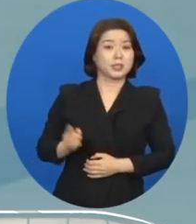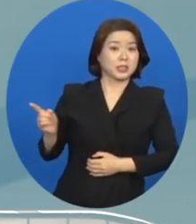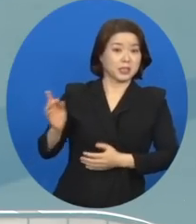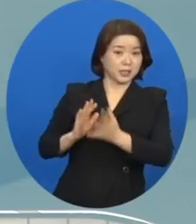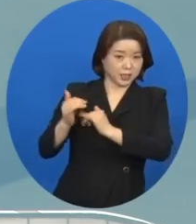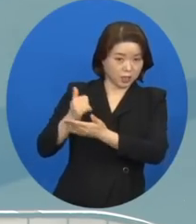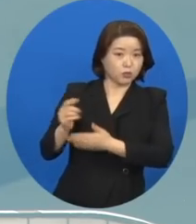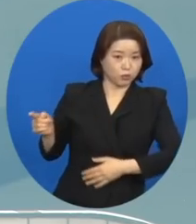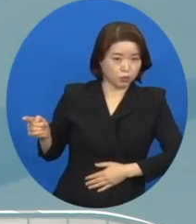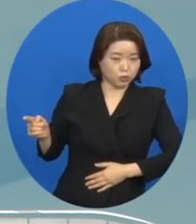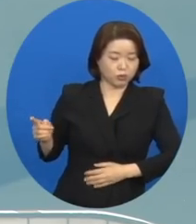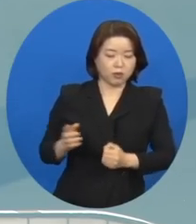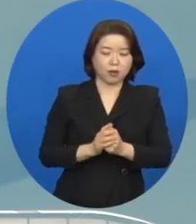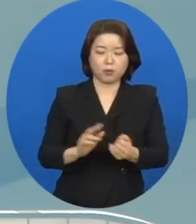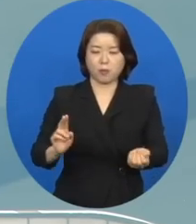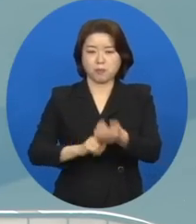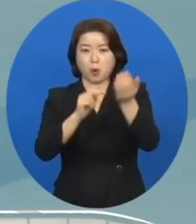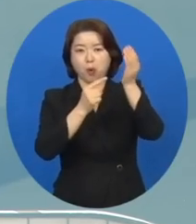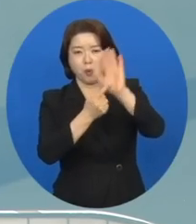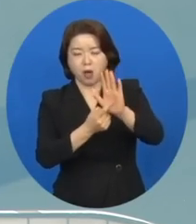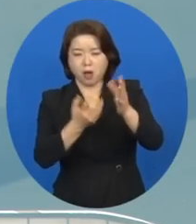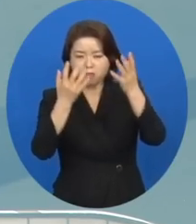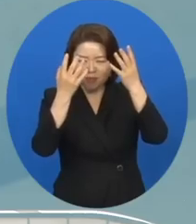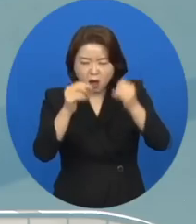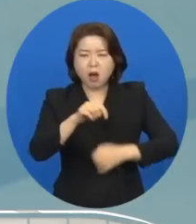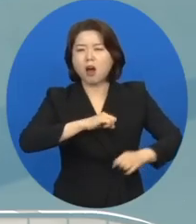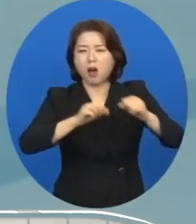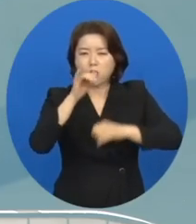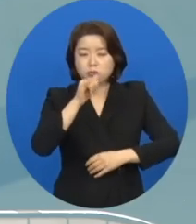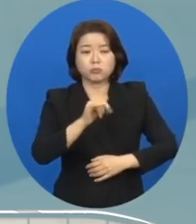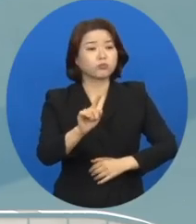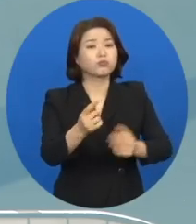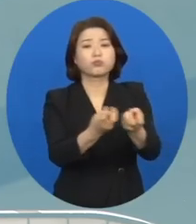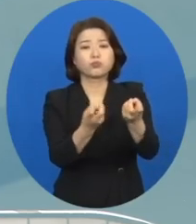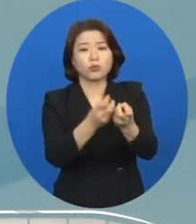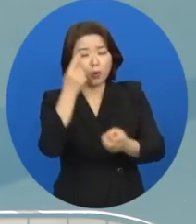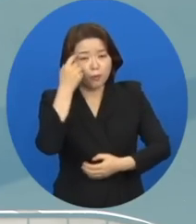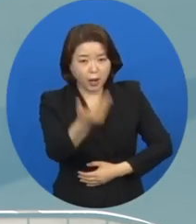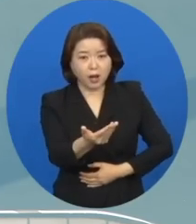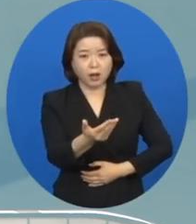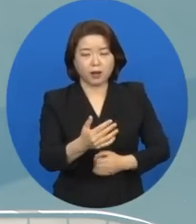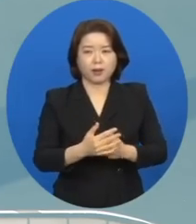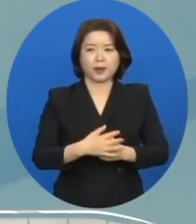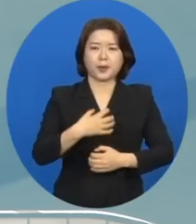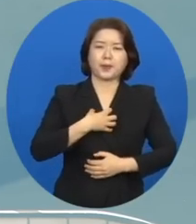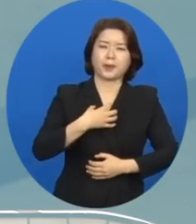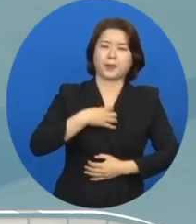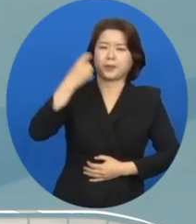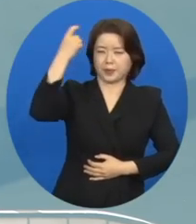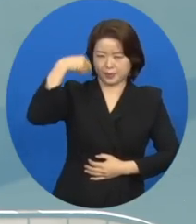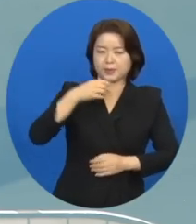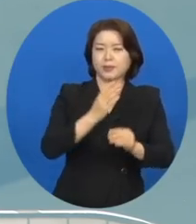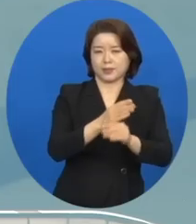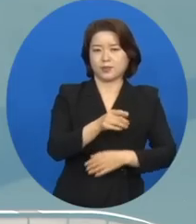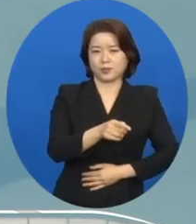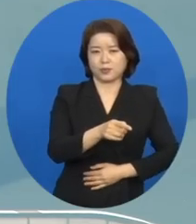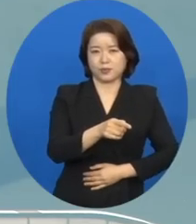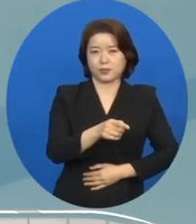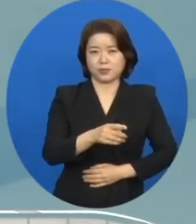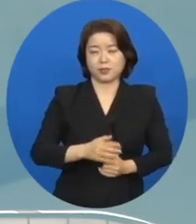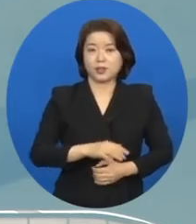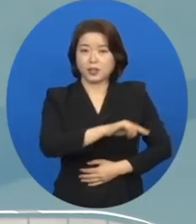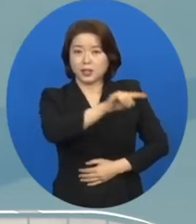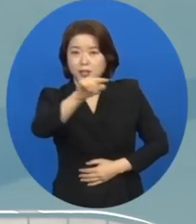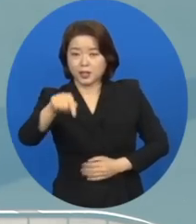예수님이 표징을 많이 행하고 있으니 어떻게 하면 좋겠습니까? 굉장한 위기의식을 지금 느끼고 있는 거예요.